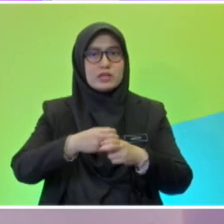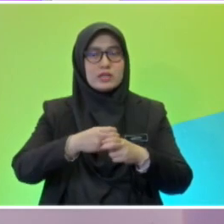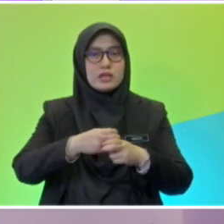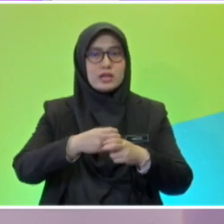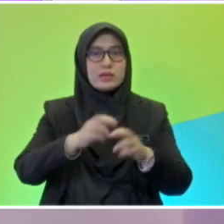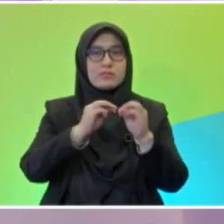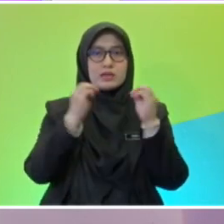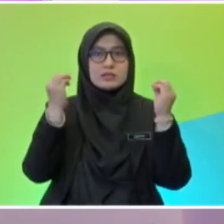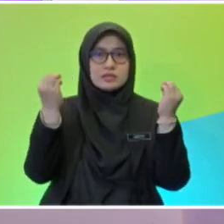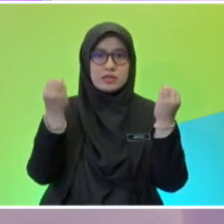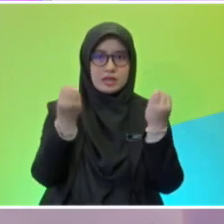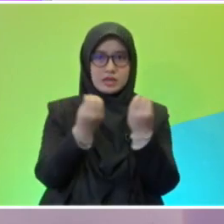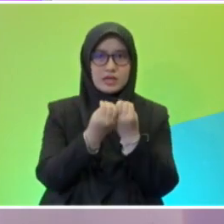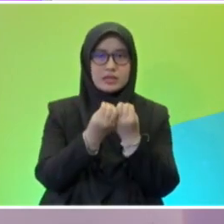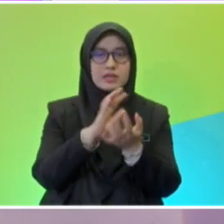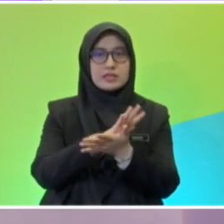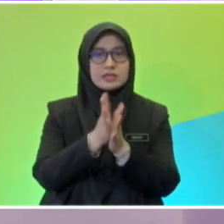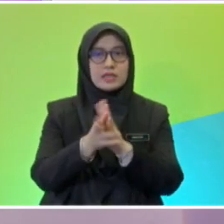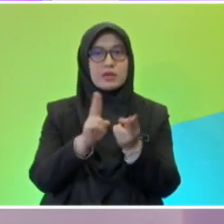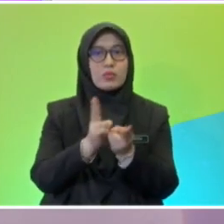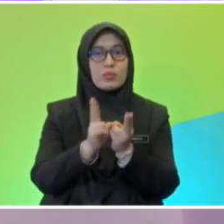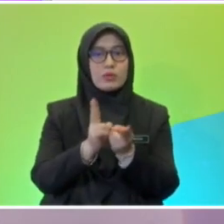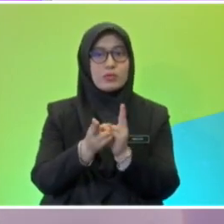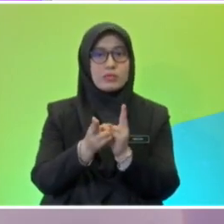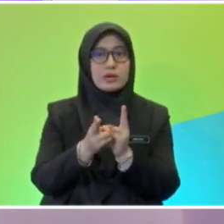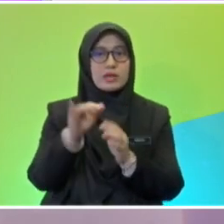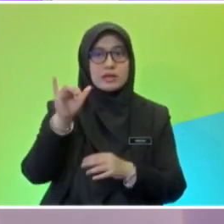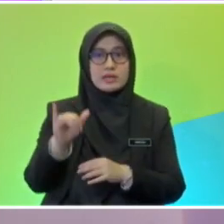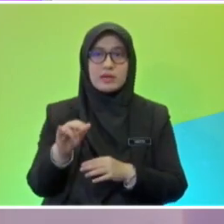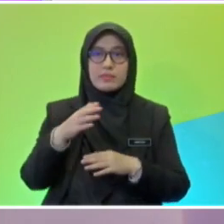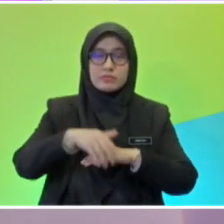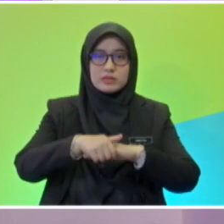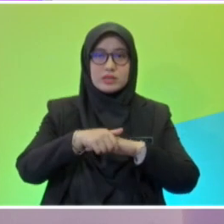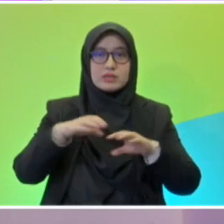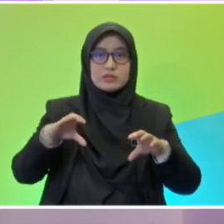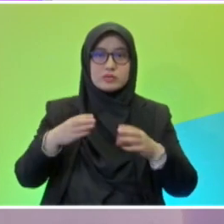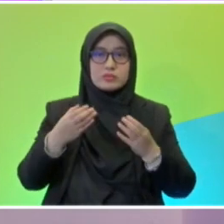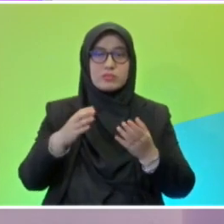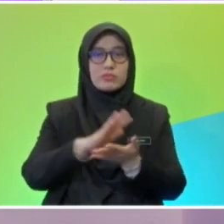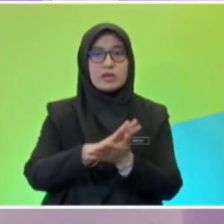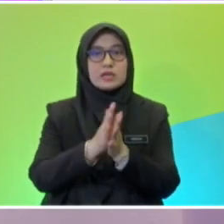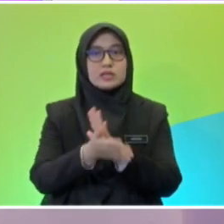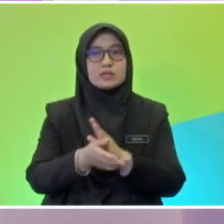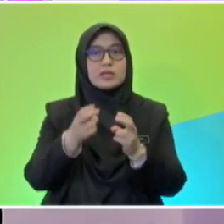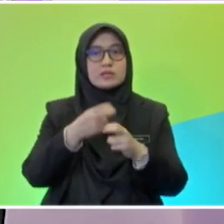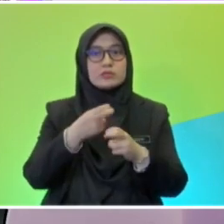jadi perubahan yang dilakukan oleh pihak binti sedih membawa kesengsaraan kepada rakyat